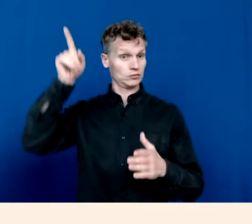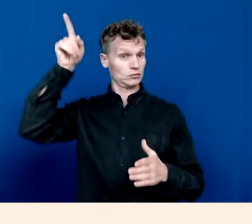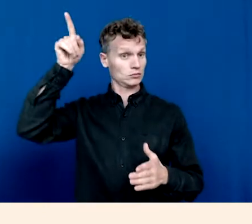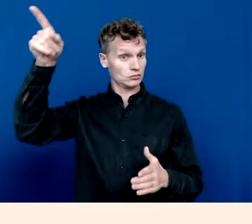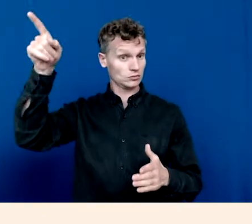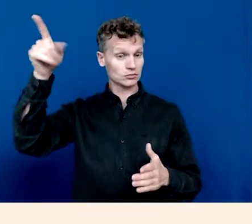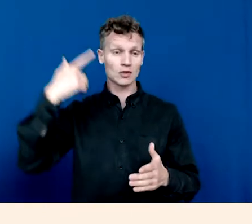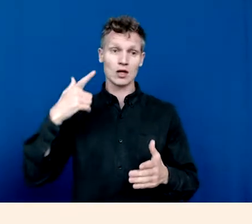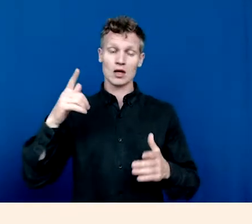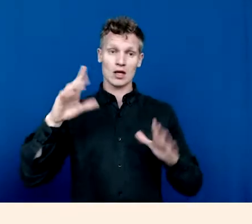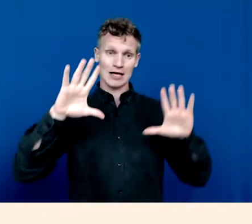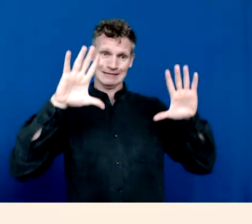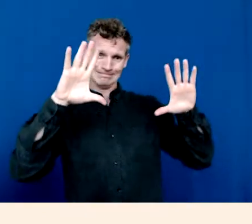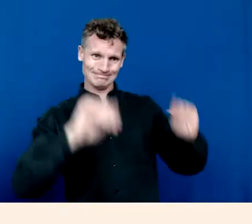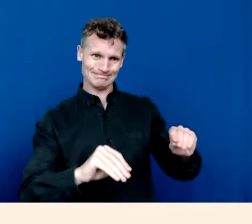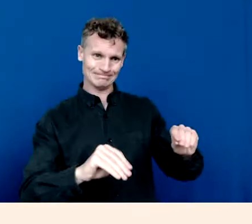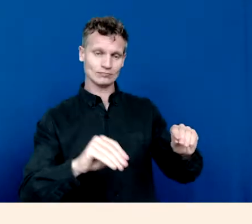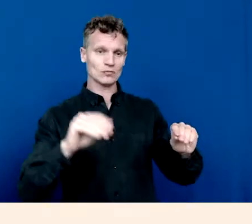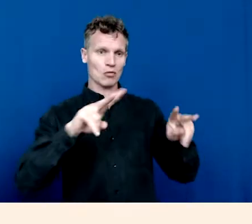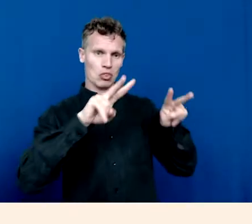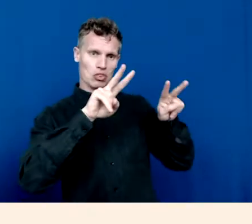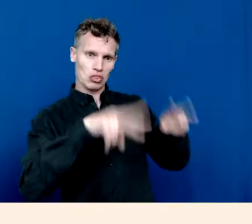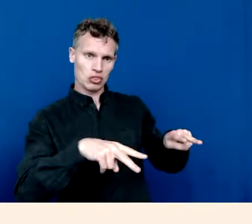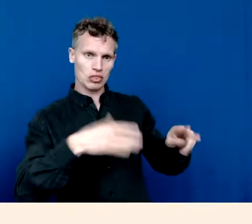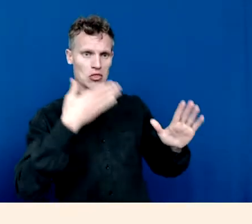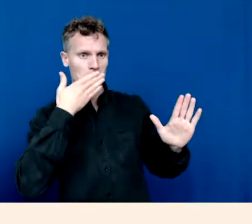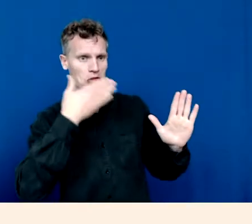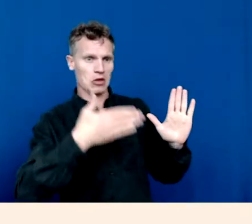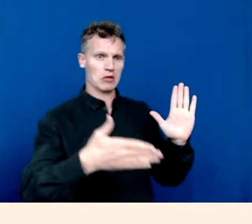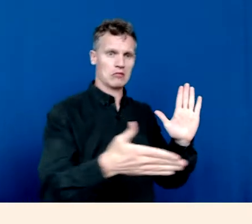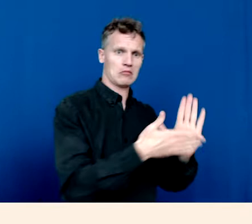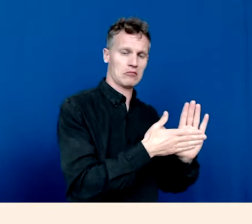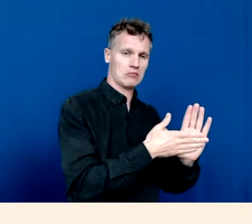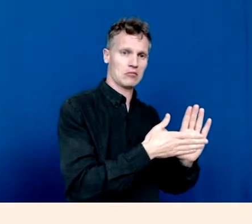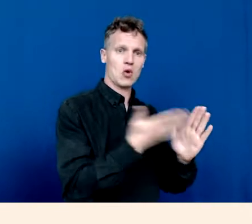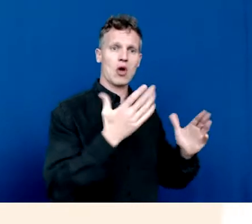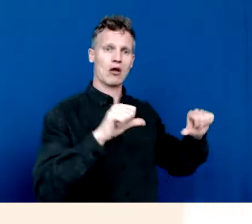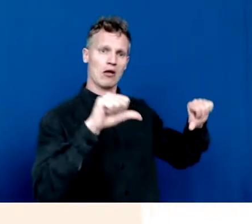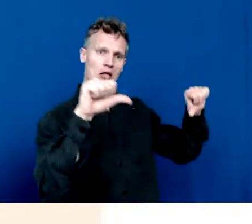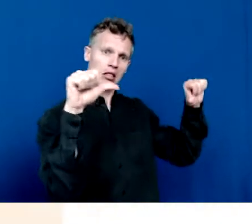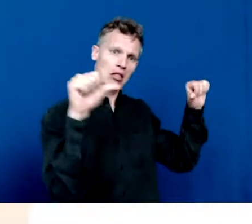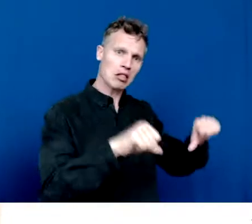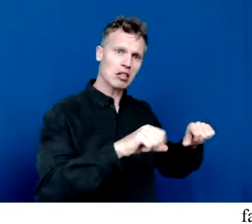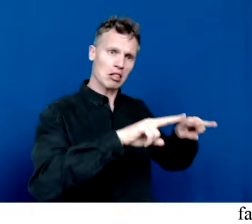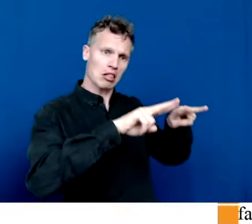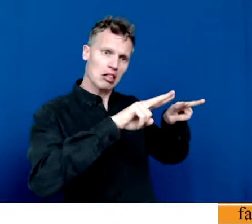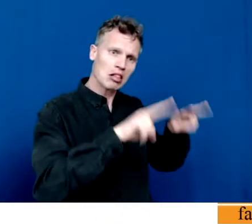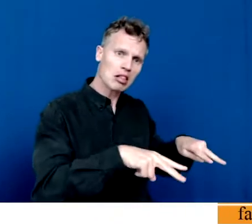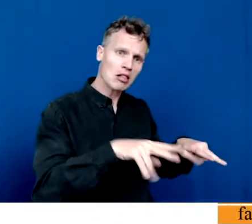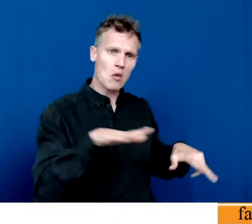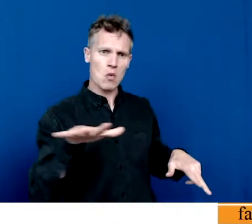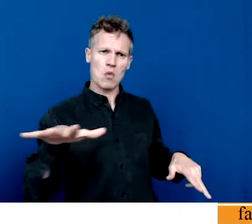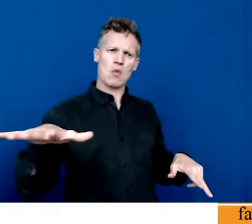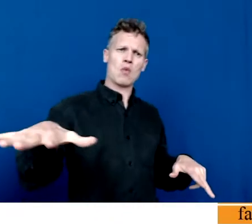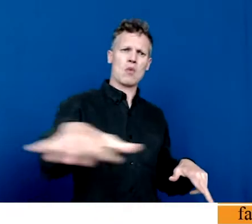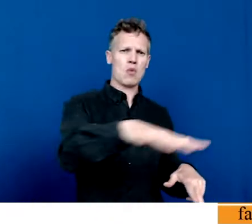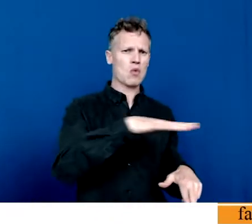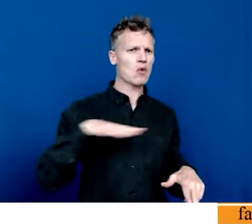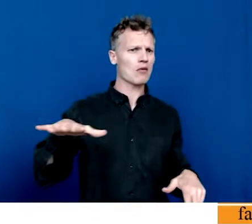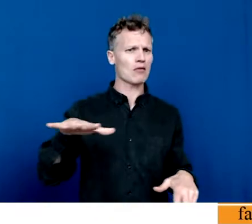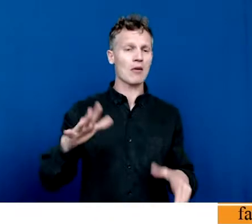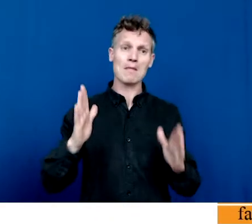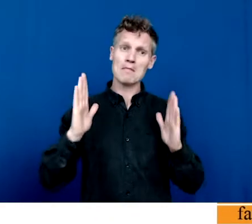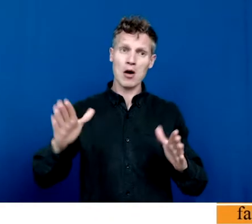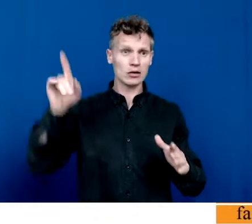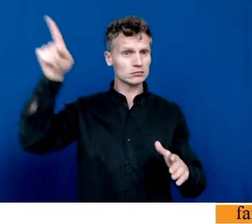la société pour une sensibilisation accrue, notamment au niveau de la famille, et qu'ils affirment que toutes